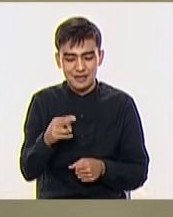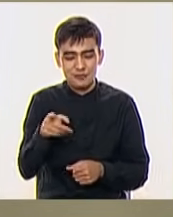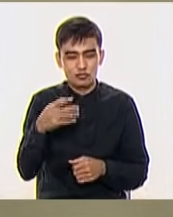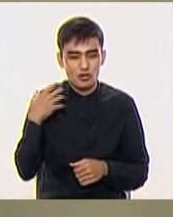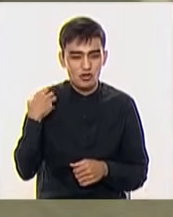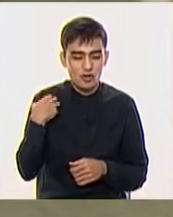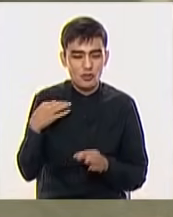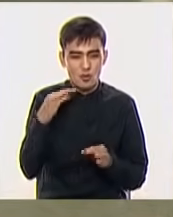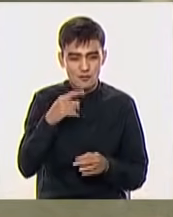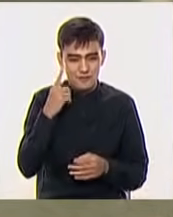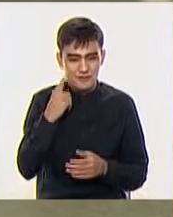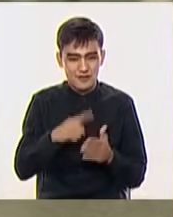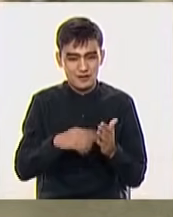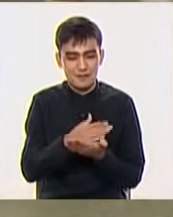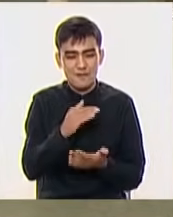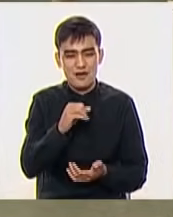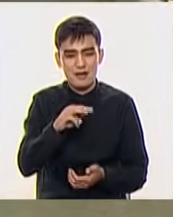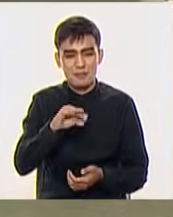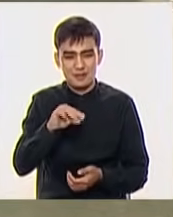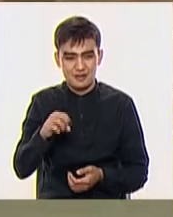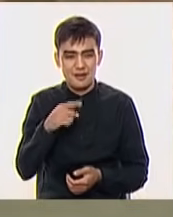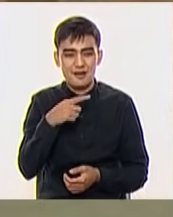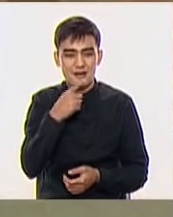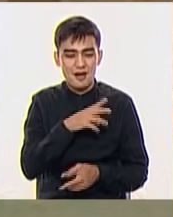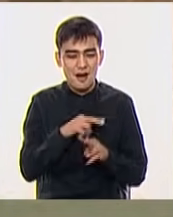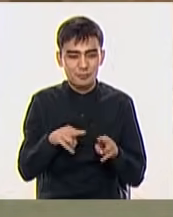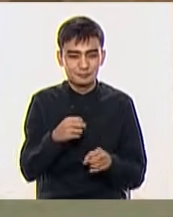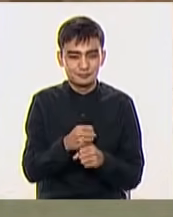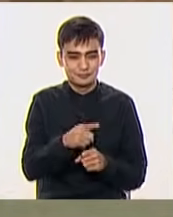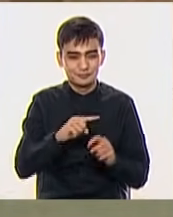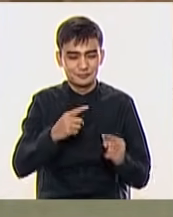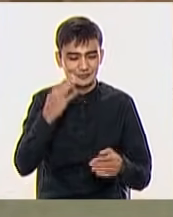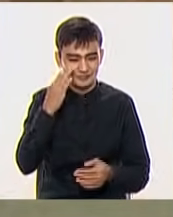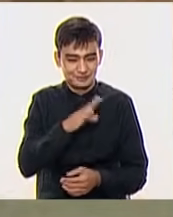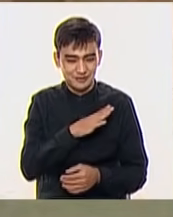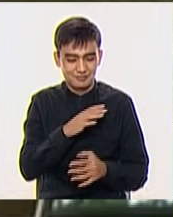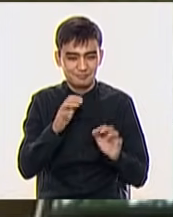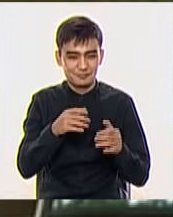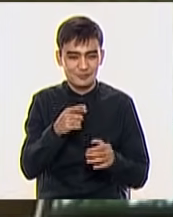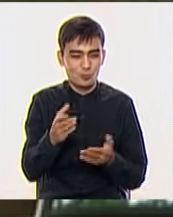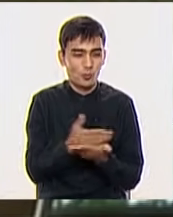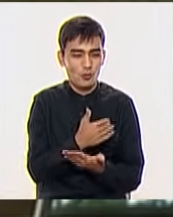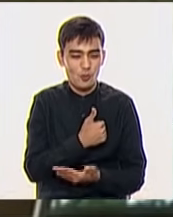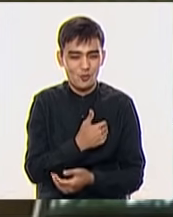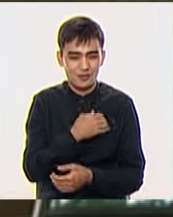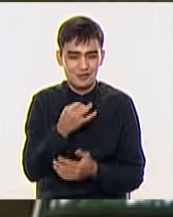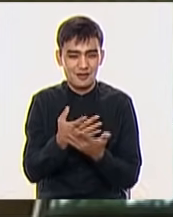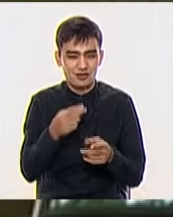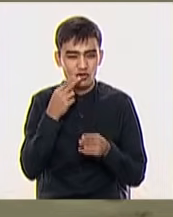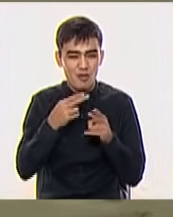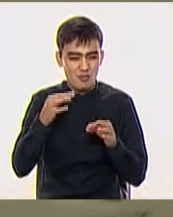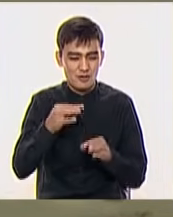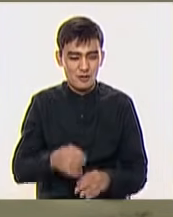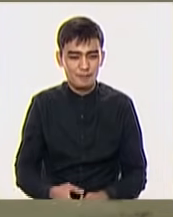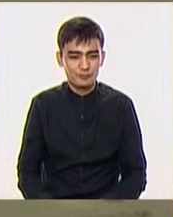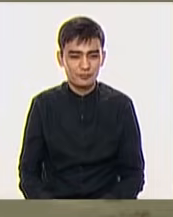начальства – уверена представительница Фемиды. Говорит, что таким образом ее хотят выжить из системы за постоянные возмущения.